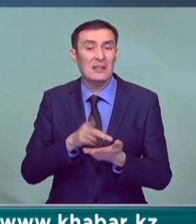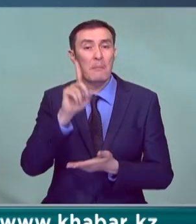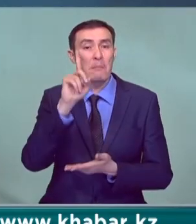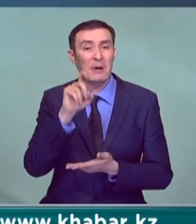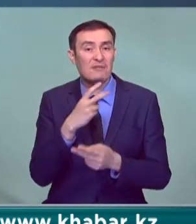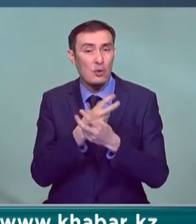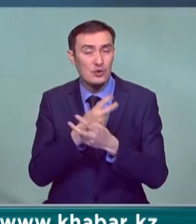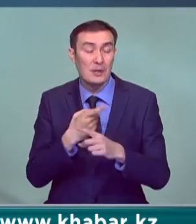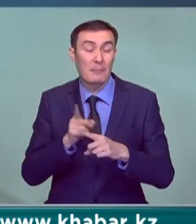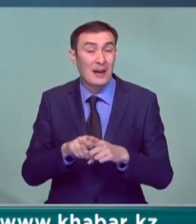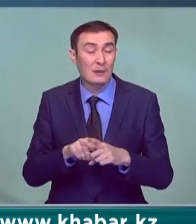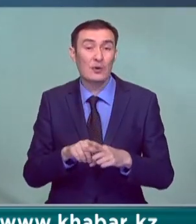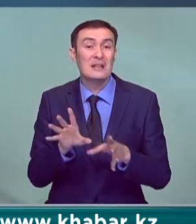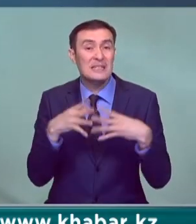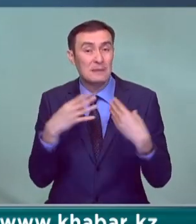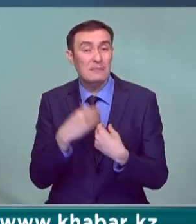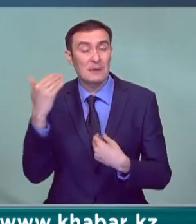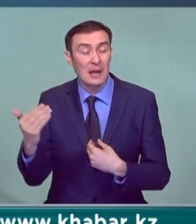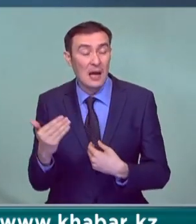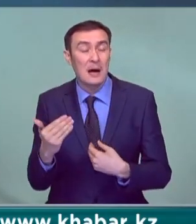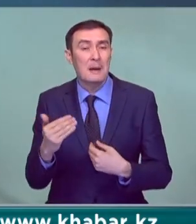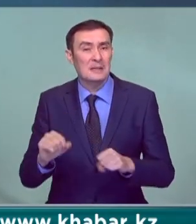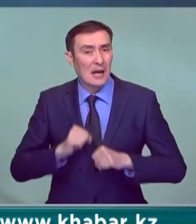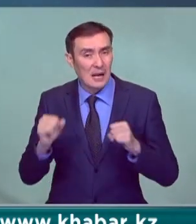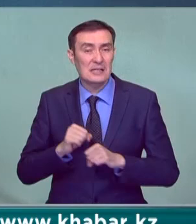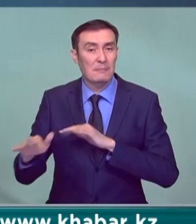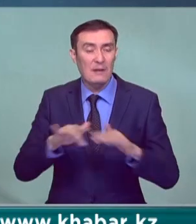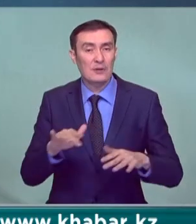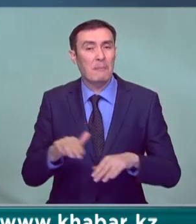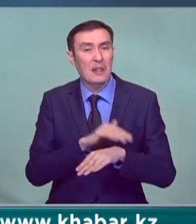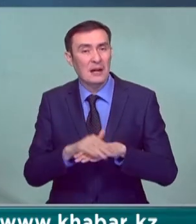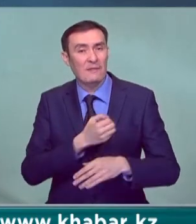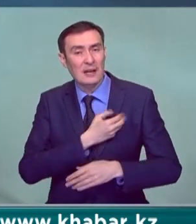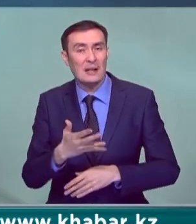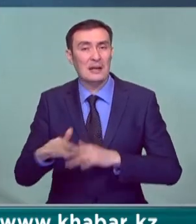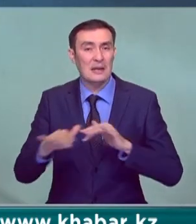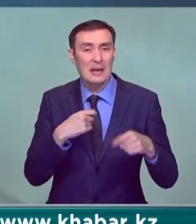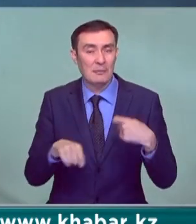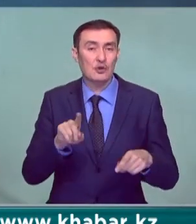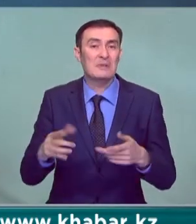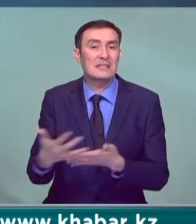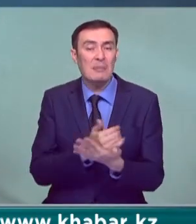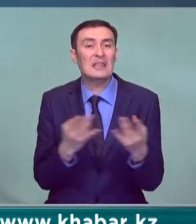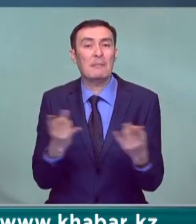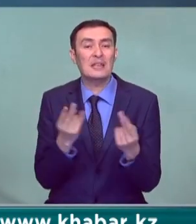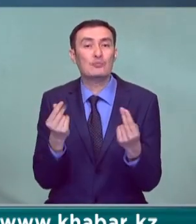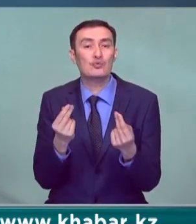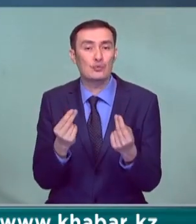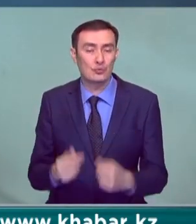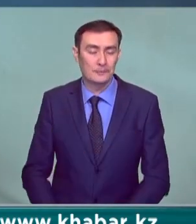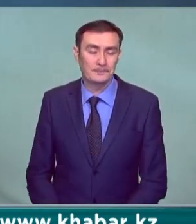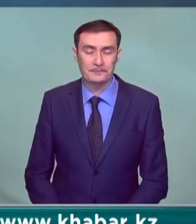позвоночнике поэтому семья галина полевой не перестает проводить благотворительные ярмарки чтобы собрать необходимую